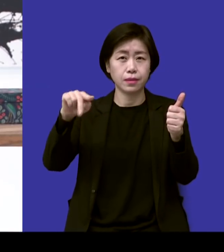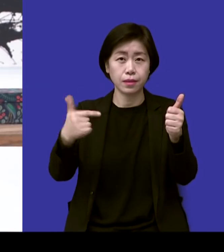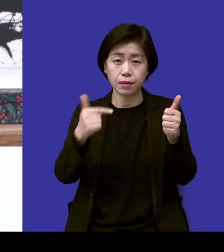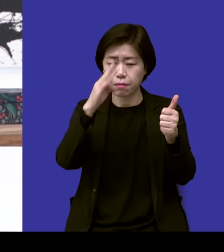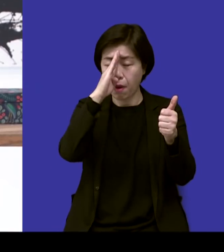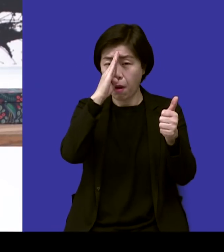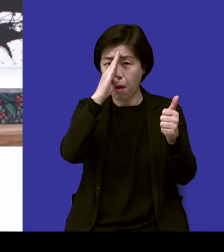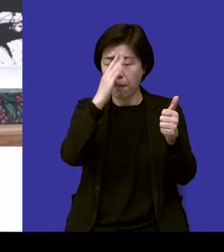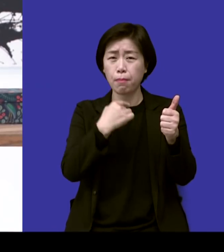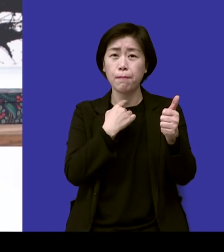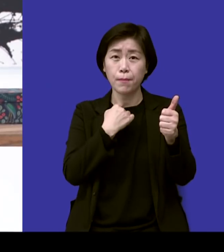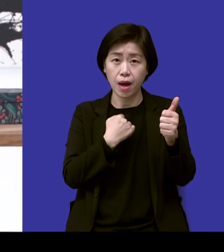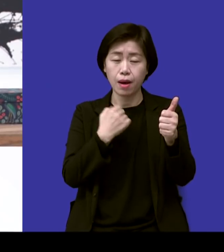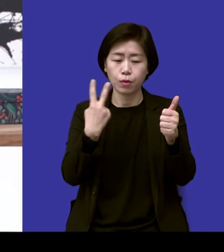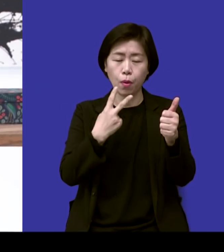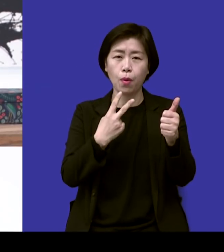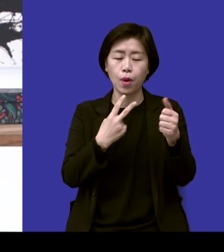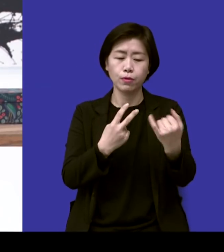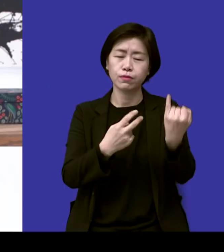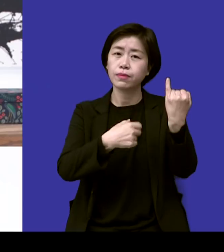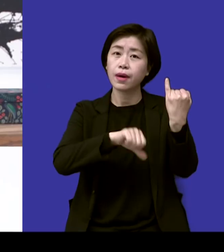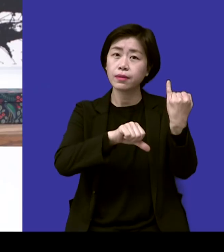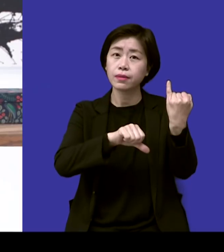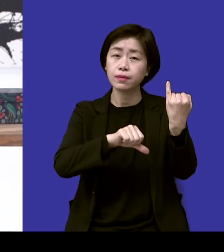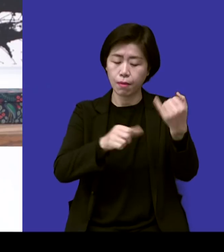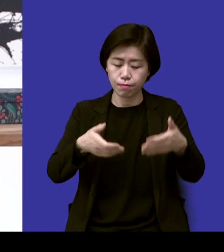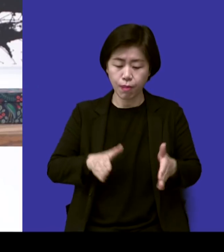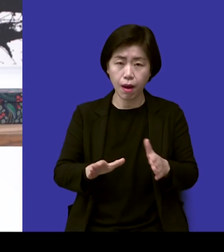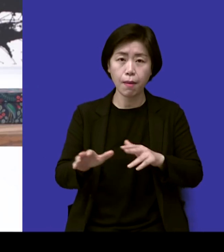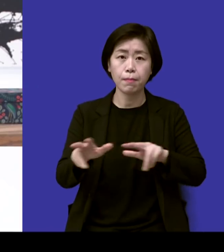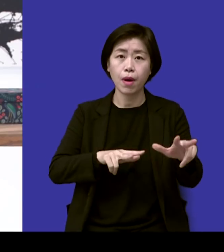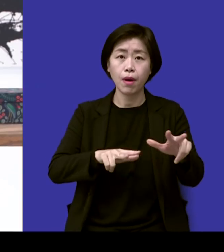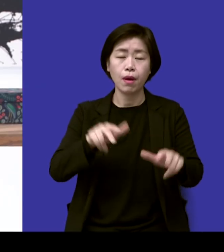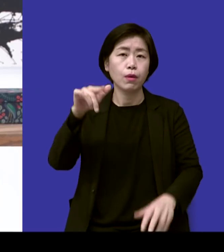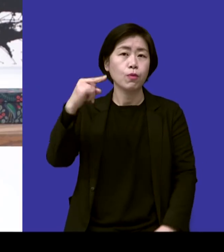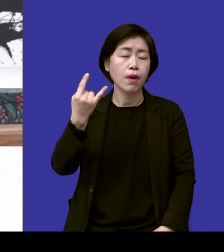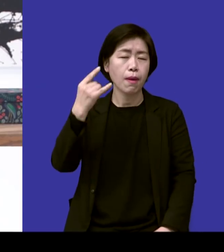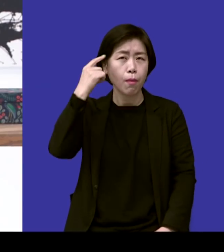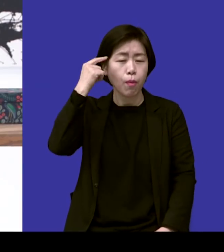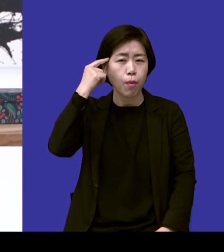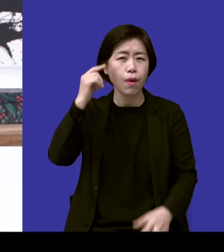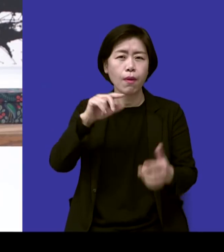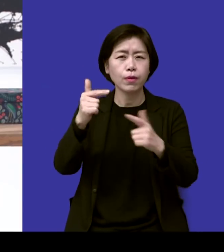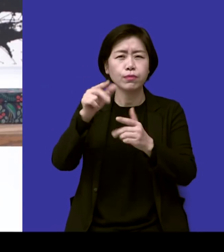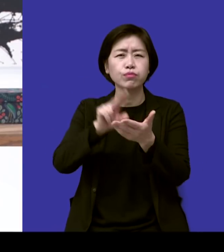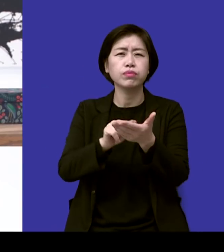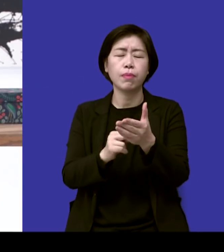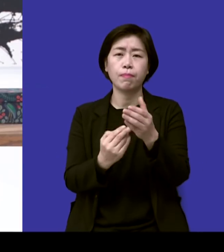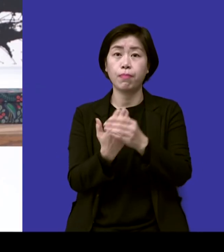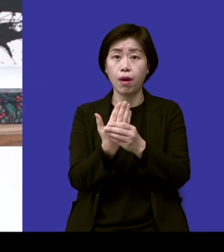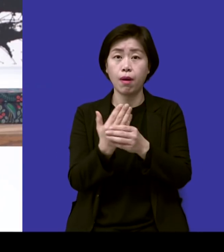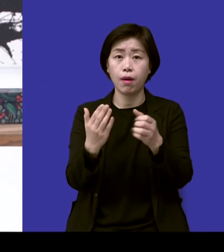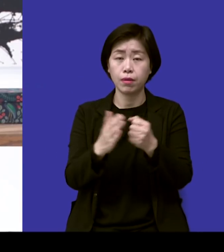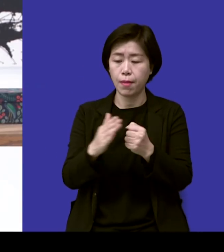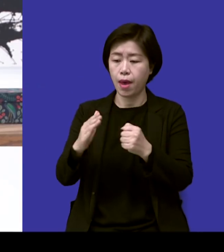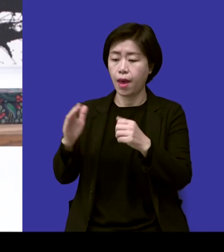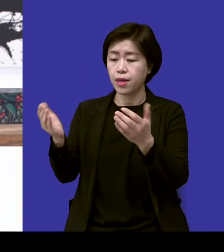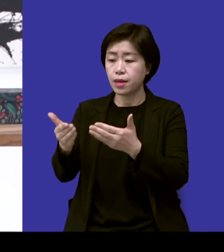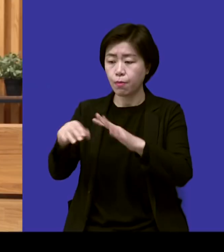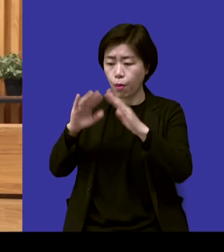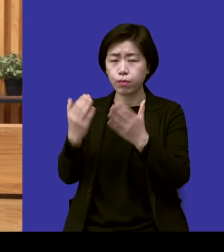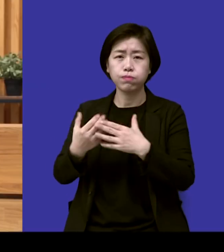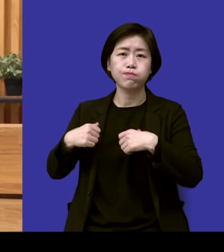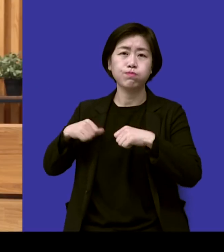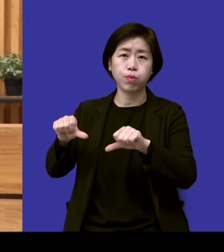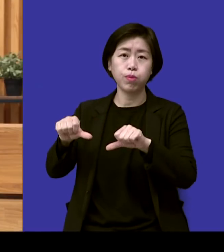해야만 했고요. 또 조카가 태어나자마자 뇌병변 장애를 겪게 되면서 가수 일도 중단하고 조카를 돕게 되었다고